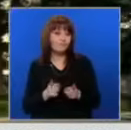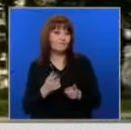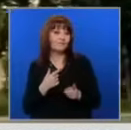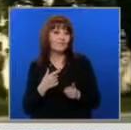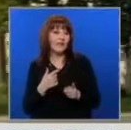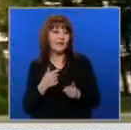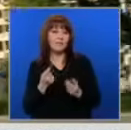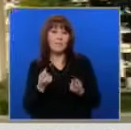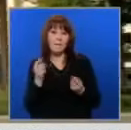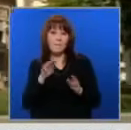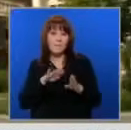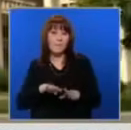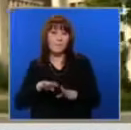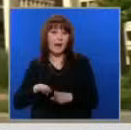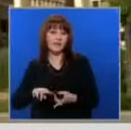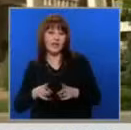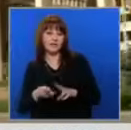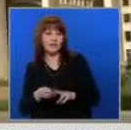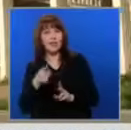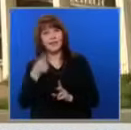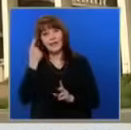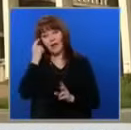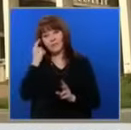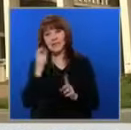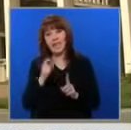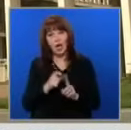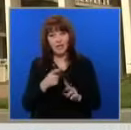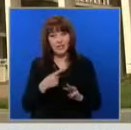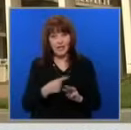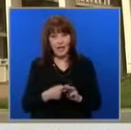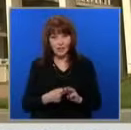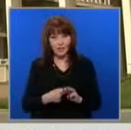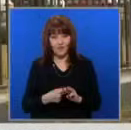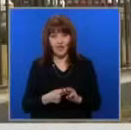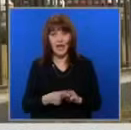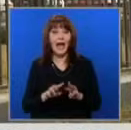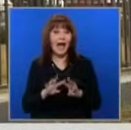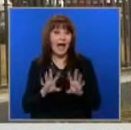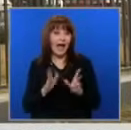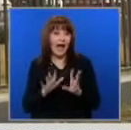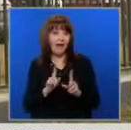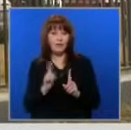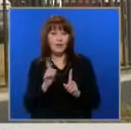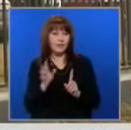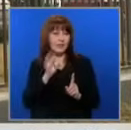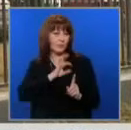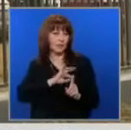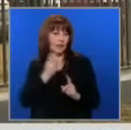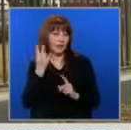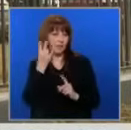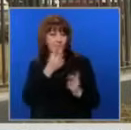плавна ротация. Това е мнението на председателя на парламента Росен Желязков. Ако не се постигне